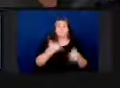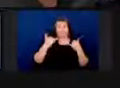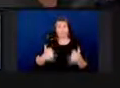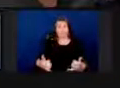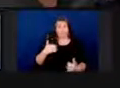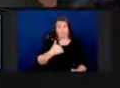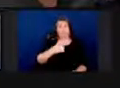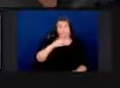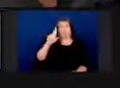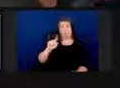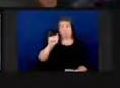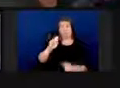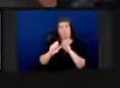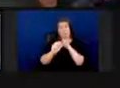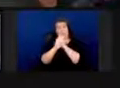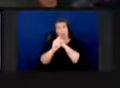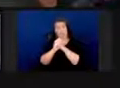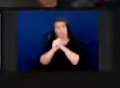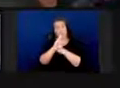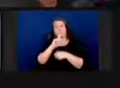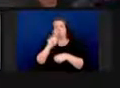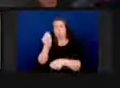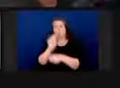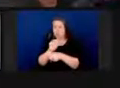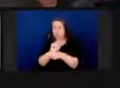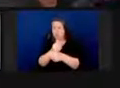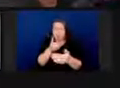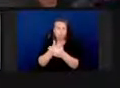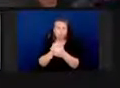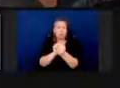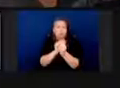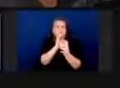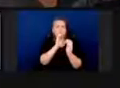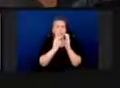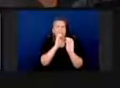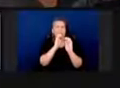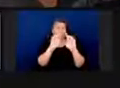وحاليا نحن أيضا نقوم بتحديث